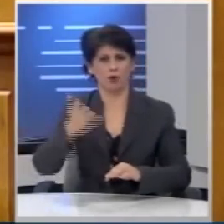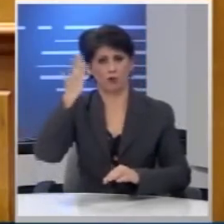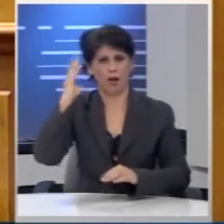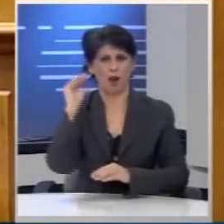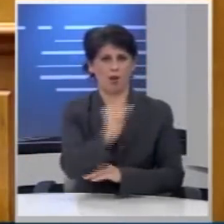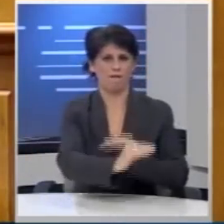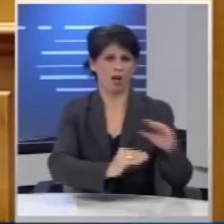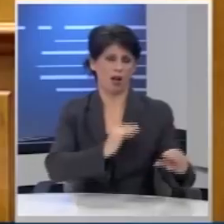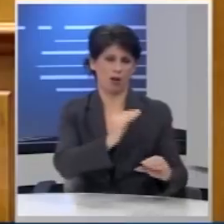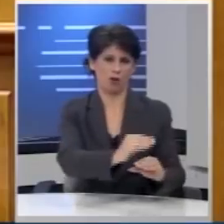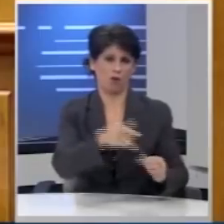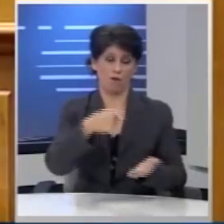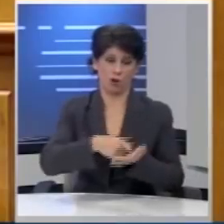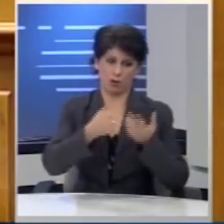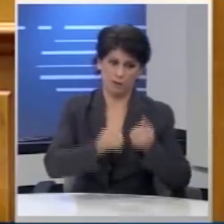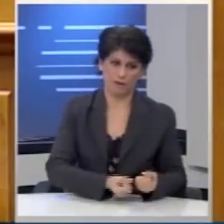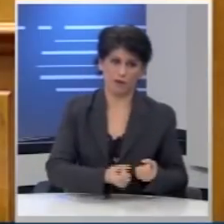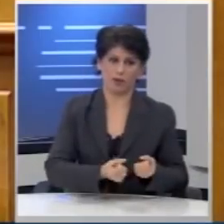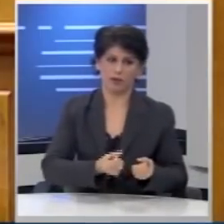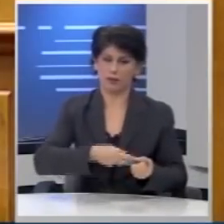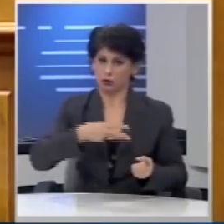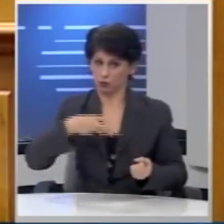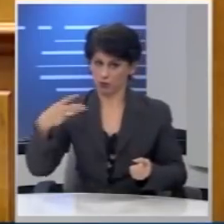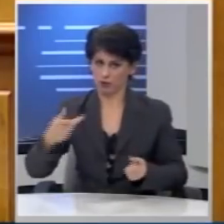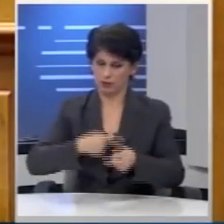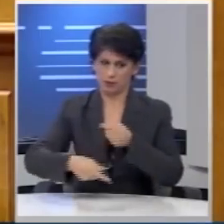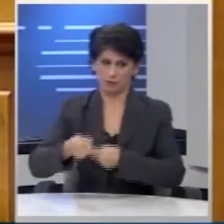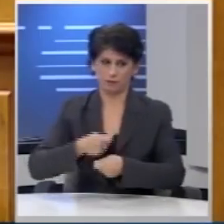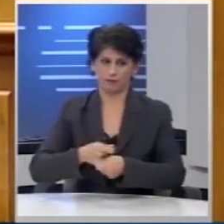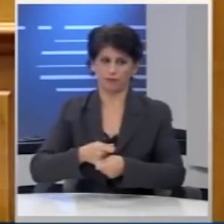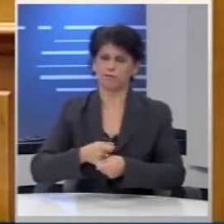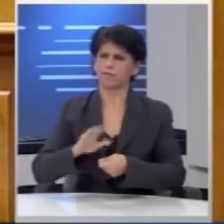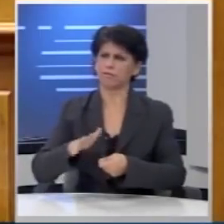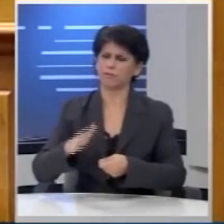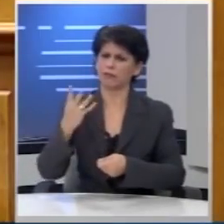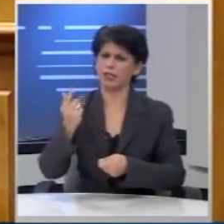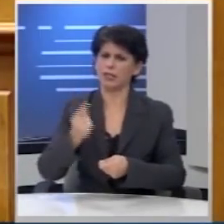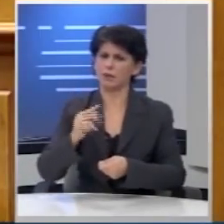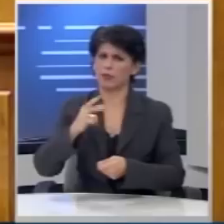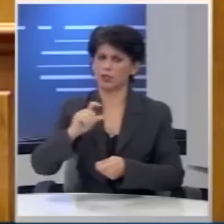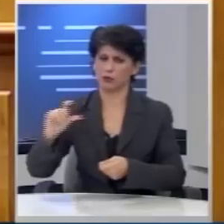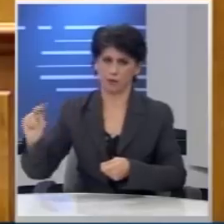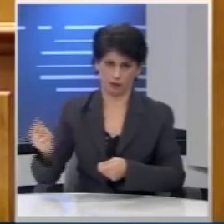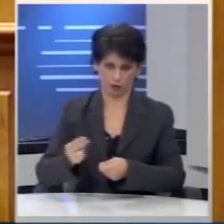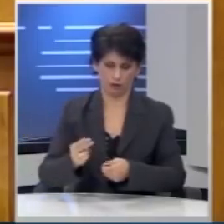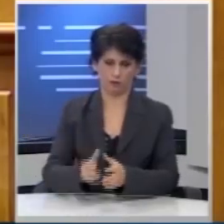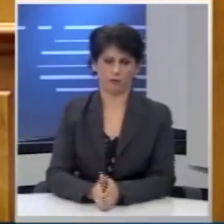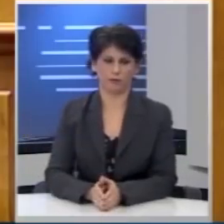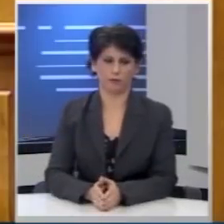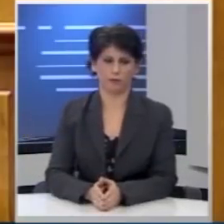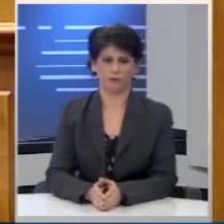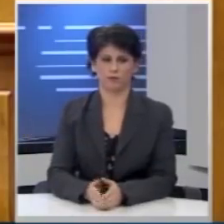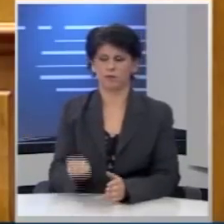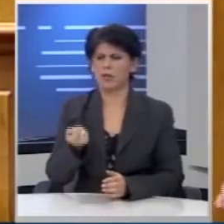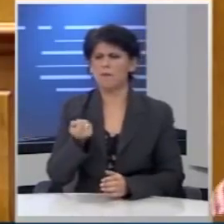κεφάλαιο. Η φορολογική επιβάρυνση αλλά ΣΥΡΙΖΑ για τις επιχειρήσεις ανερχόταν στα 4,5 δισεκατομμύρια ευρώ.